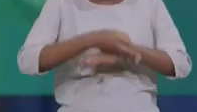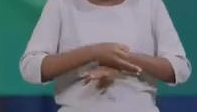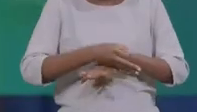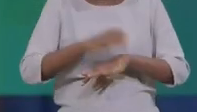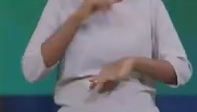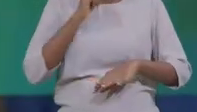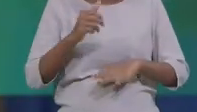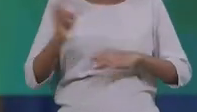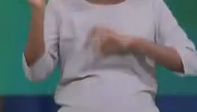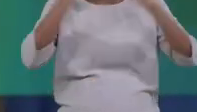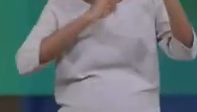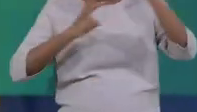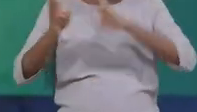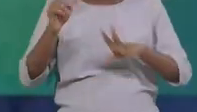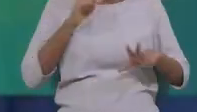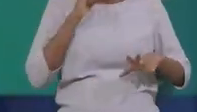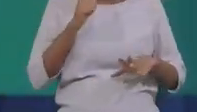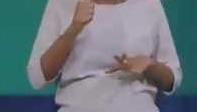c'est une fausse.